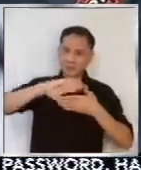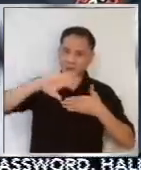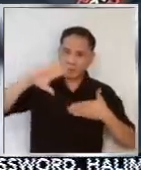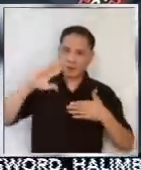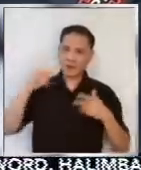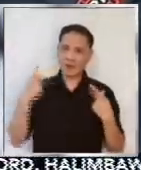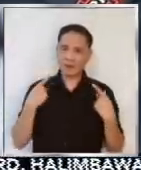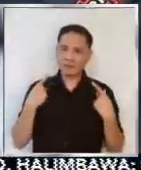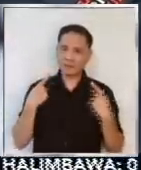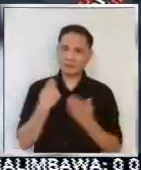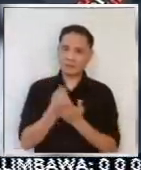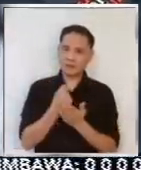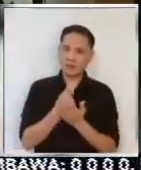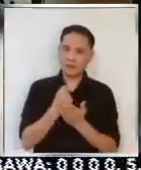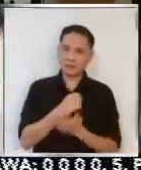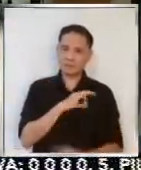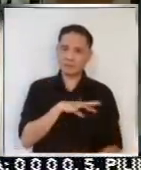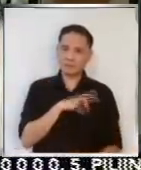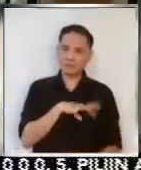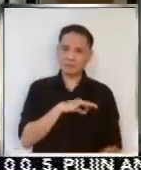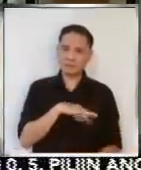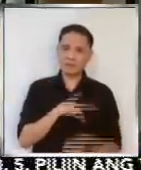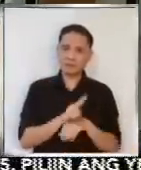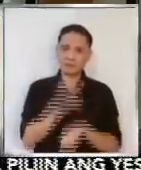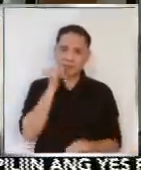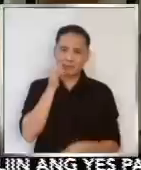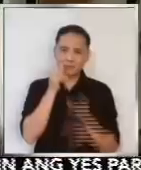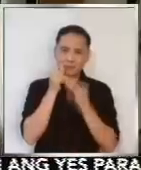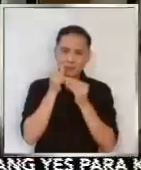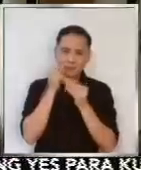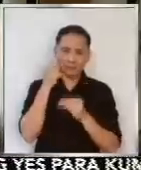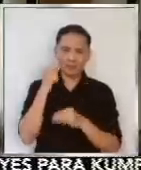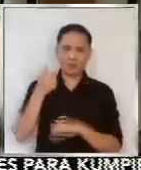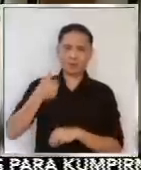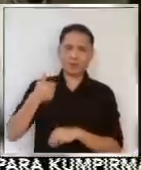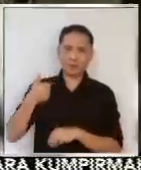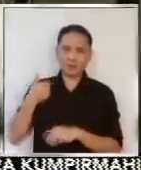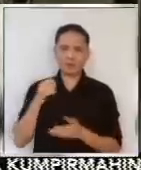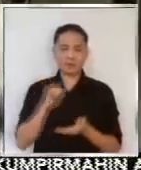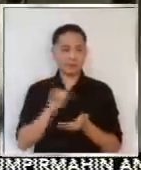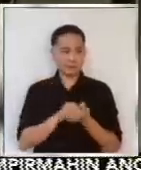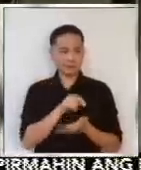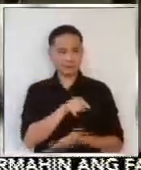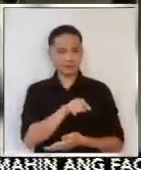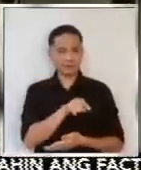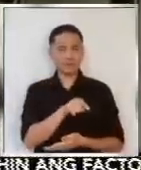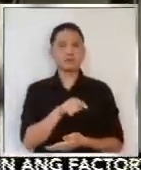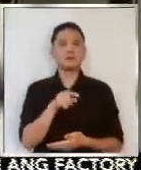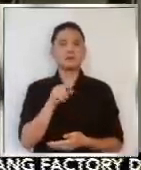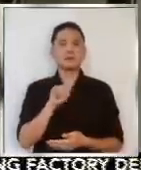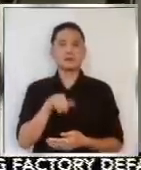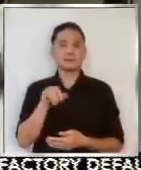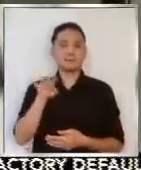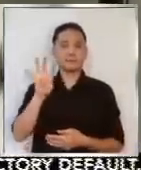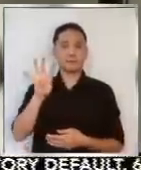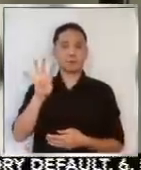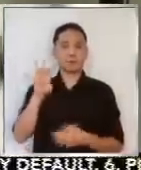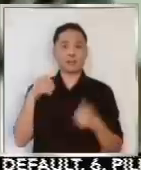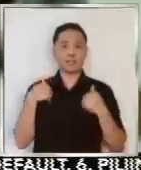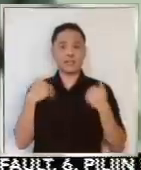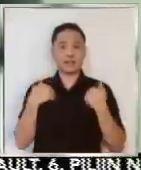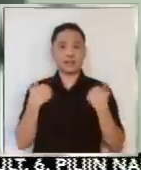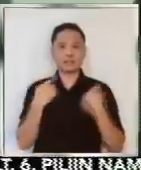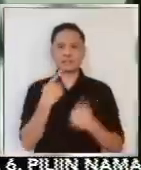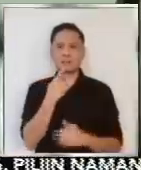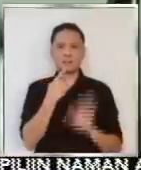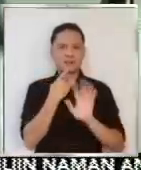na kumikita sila dyan. Nakiusap ang apat na kabataan na huwag ipakita ang kanilang muka. Ang prank ay para raw sana